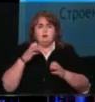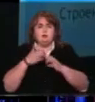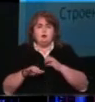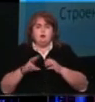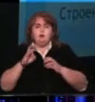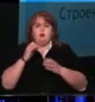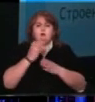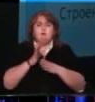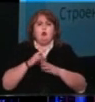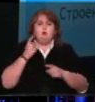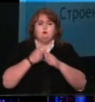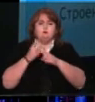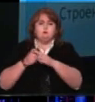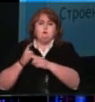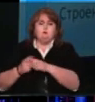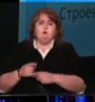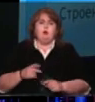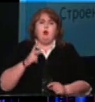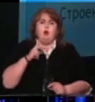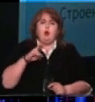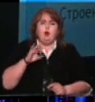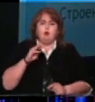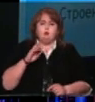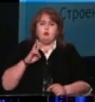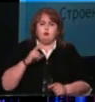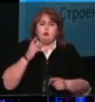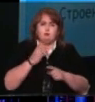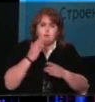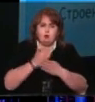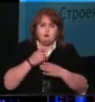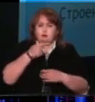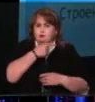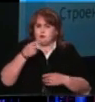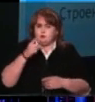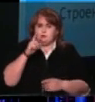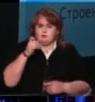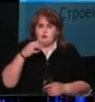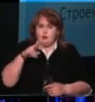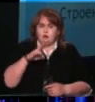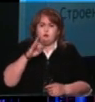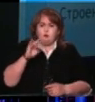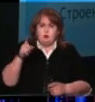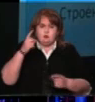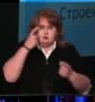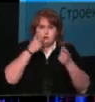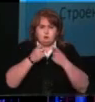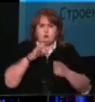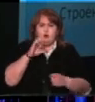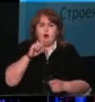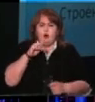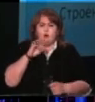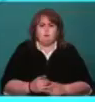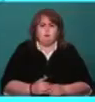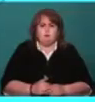имеют никакого заряда. Электроны имеют отрицательный заряд, но они сообщает заряд атома в